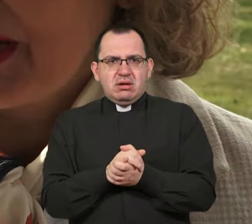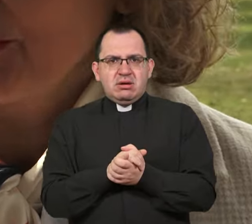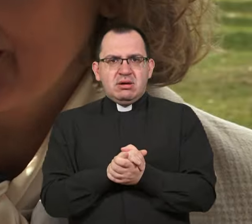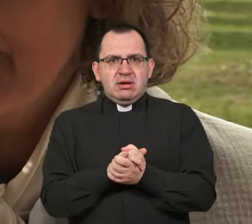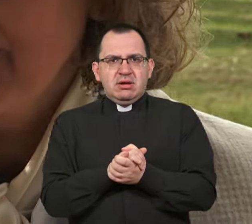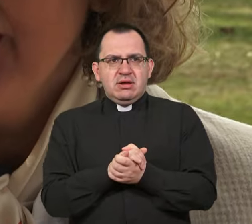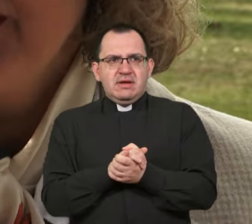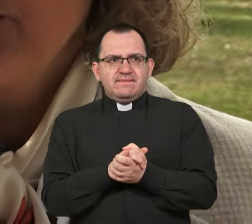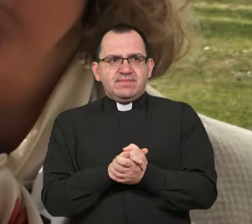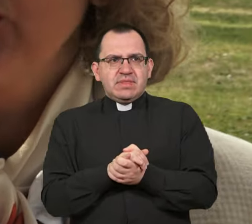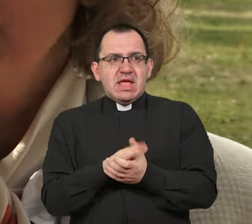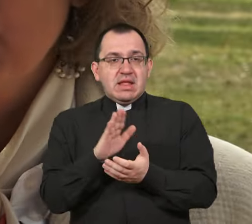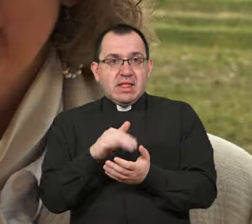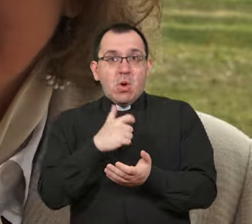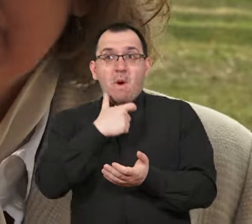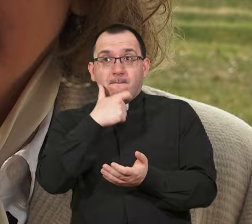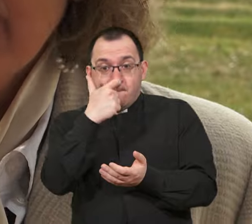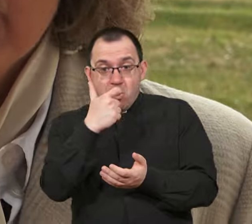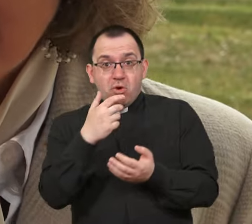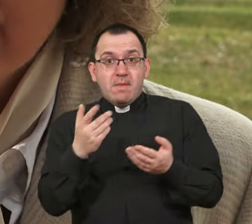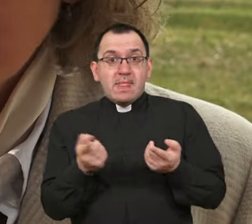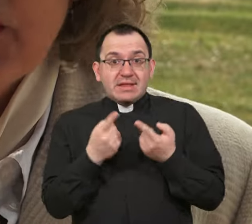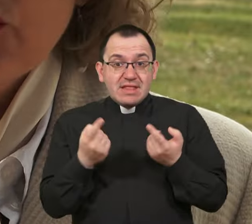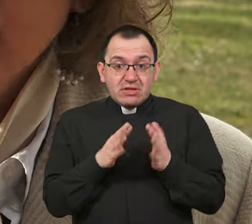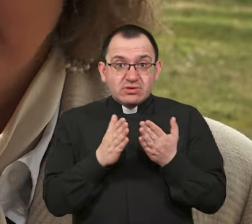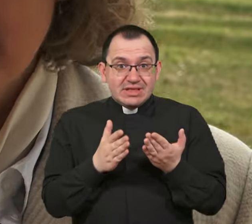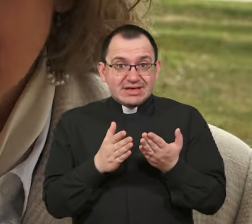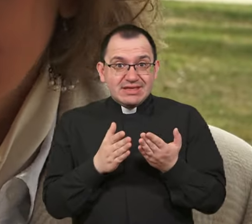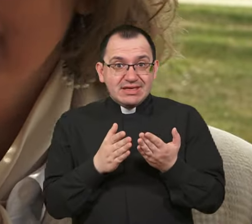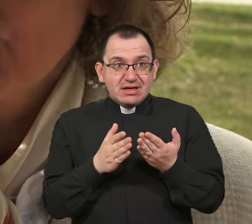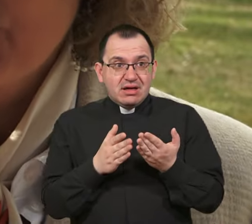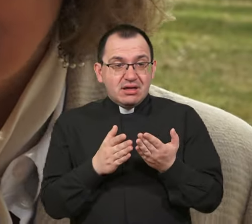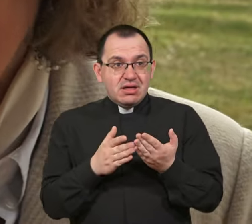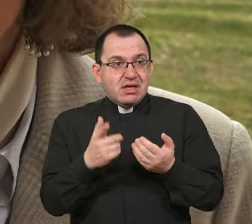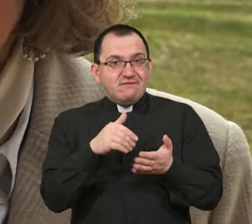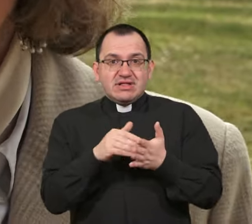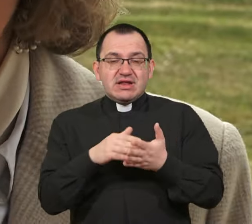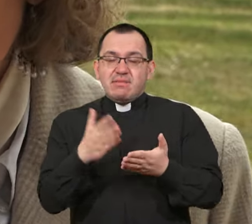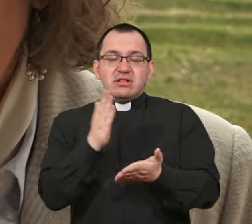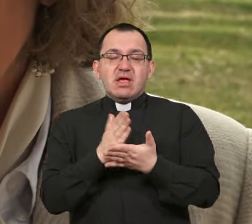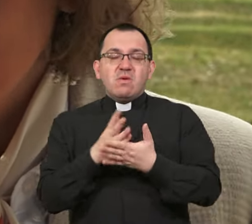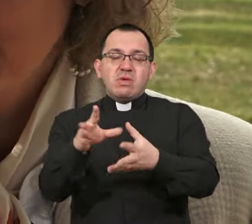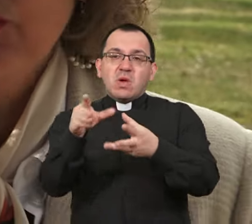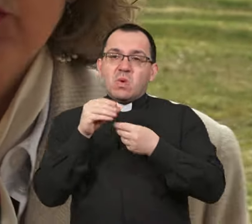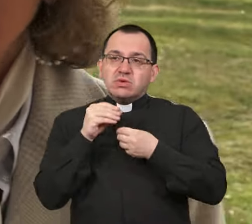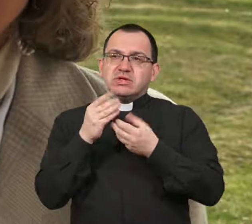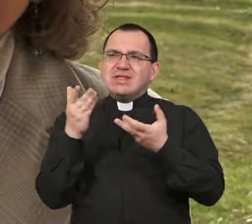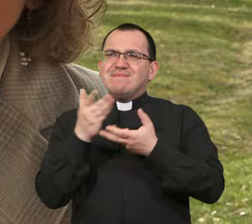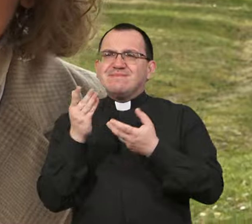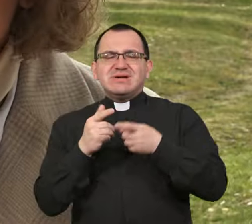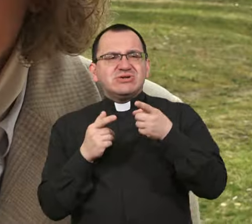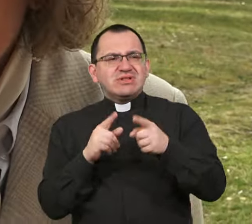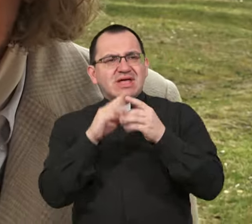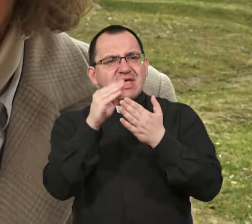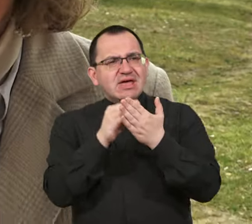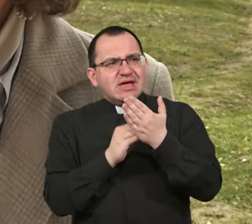Bogom nadahnuta knjiga i možete ju pročitati, ali ako je stavite na policu, vi će vas izaziva da ju uzmete nazad i da ponovo tražite nešto u njoj i